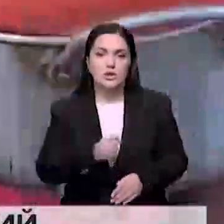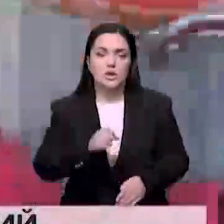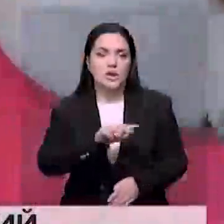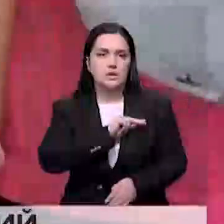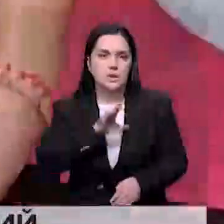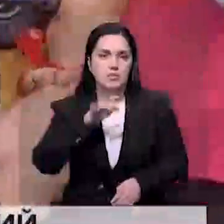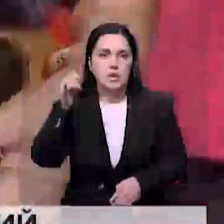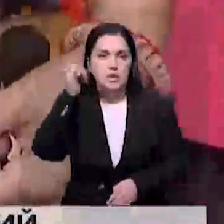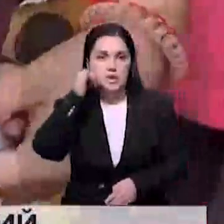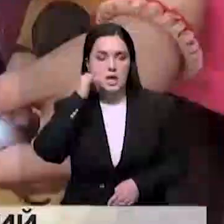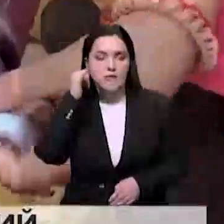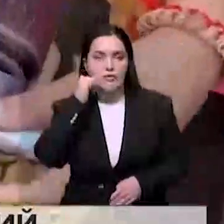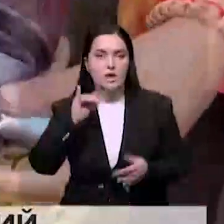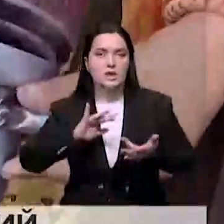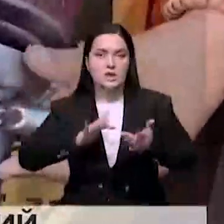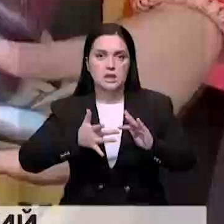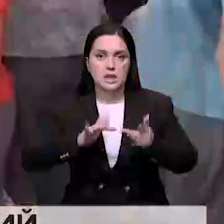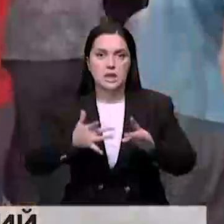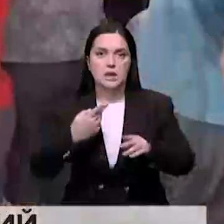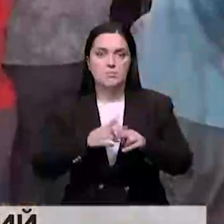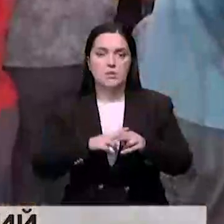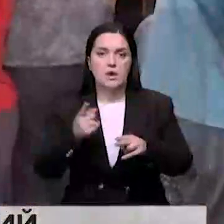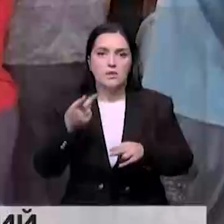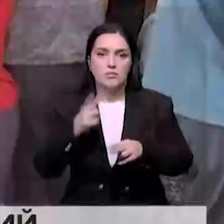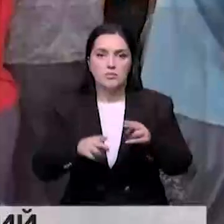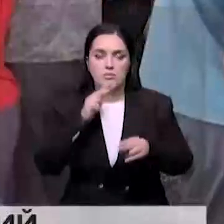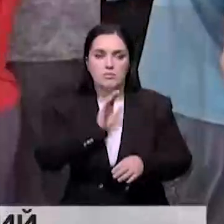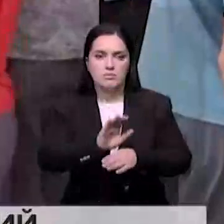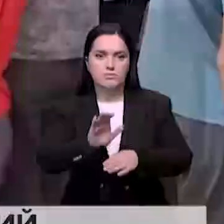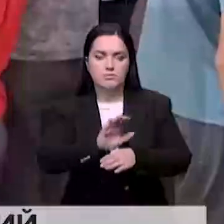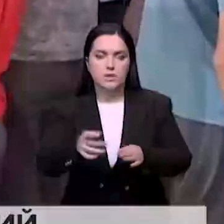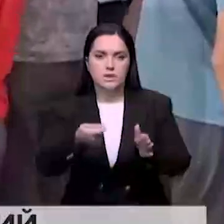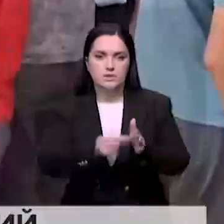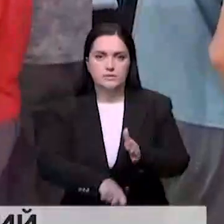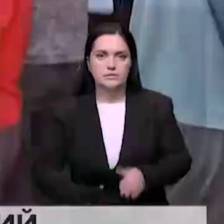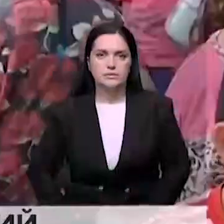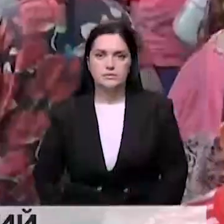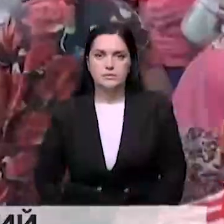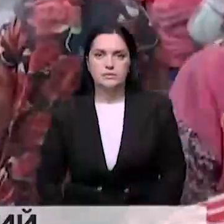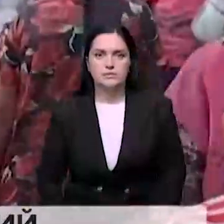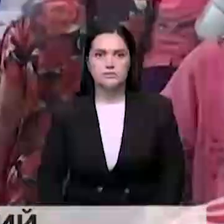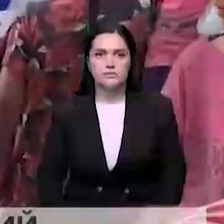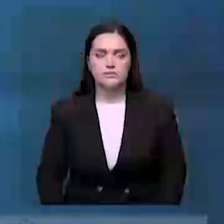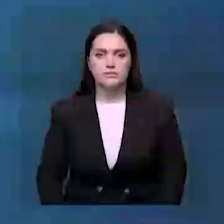уже неделю не работает телефонная связь и интернет. Кроме того, прерваны поставки продовольствия.